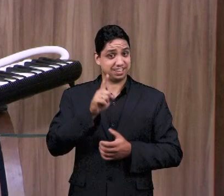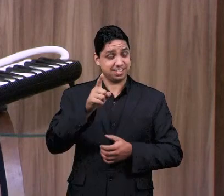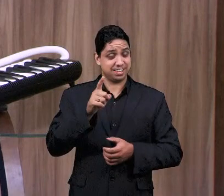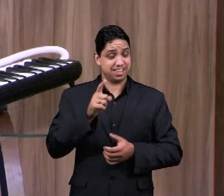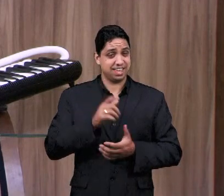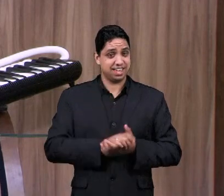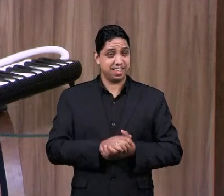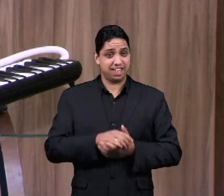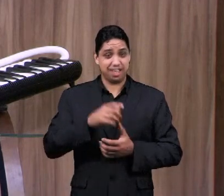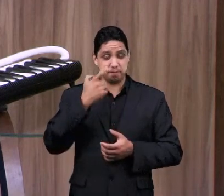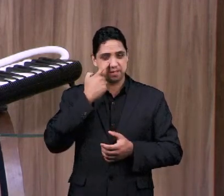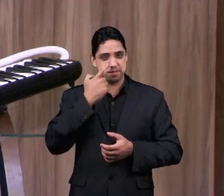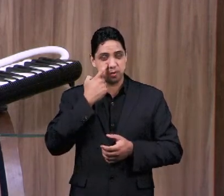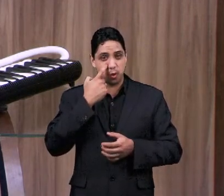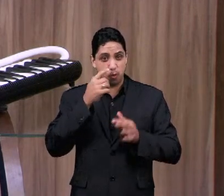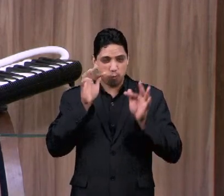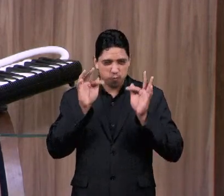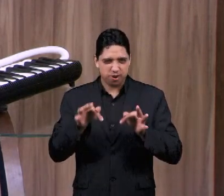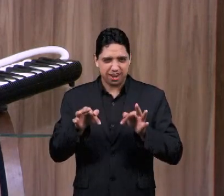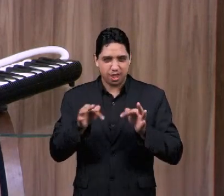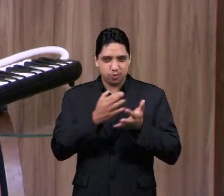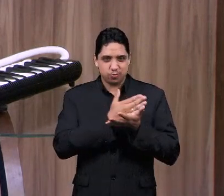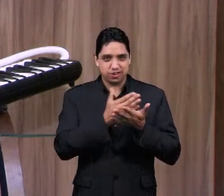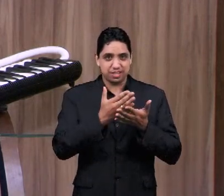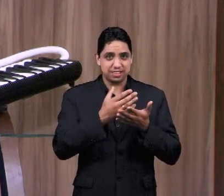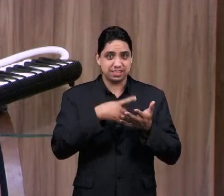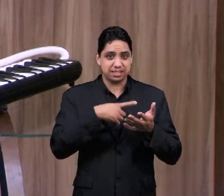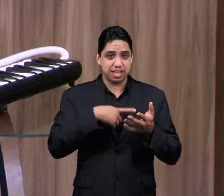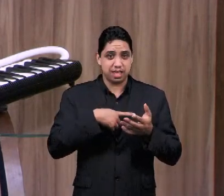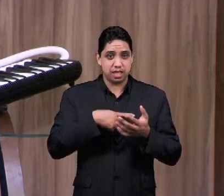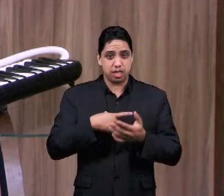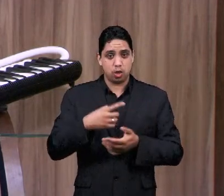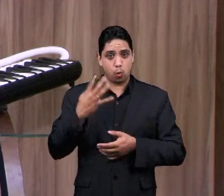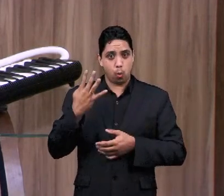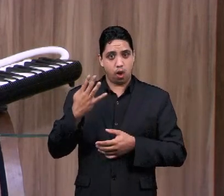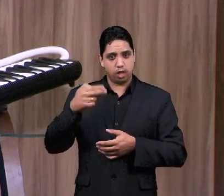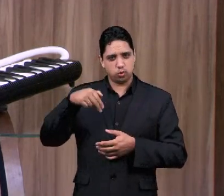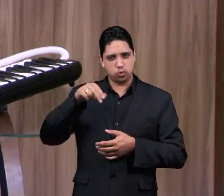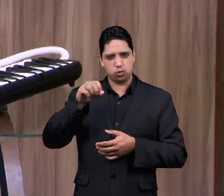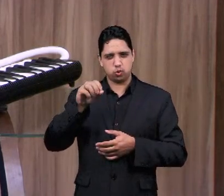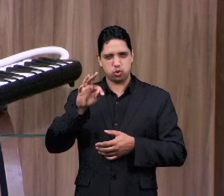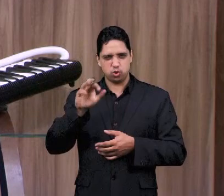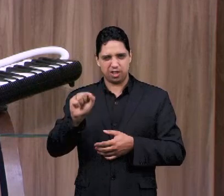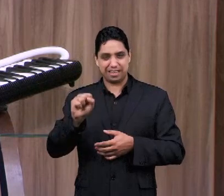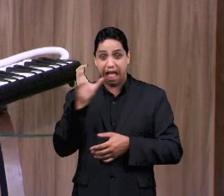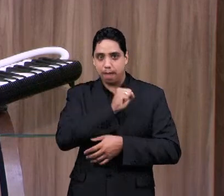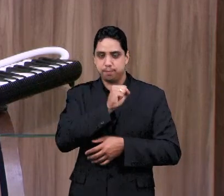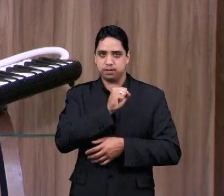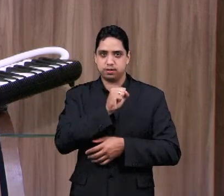Vous vous êtes aperçu qu'à la fin de cette introduction, il y a 4 notes très rapides.